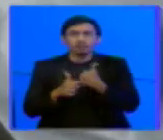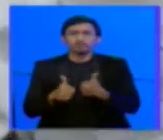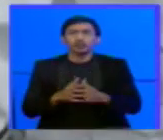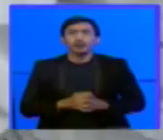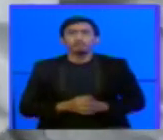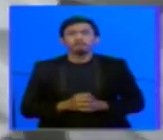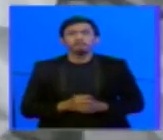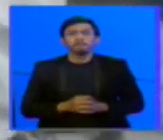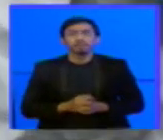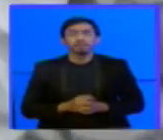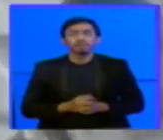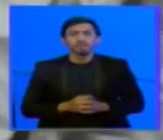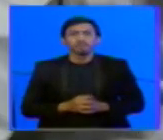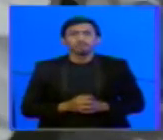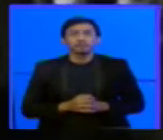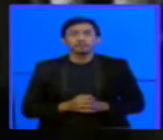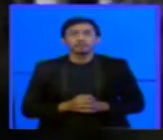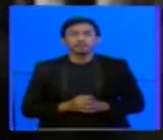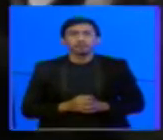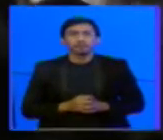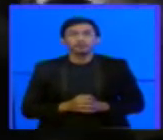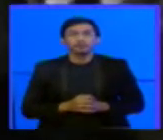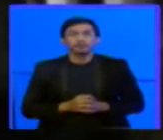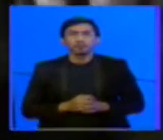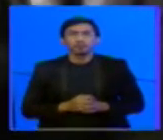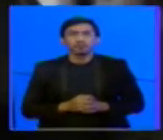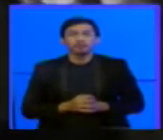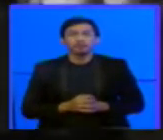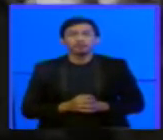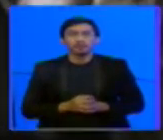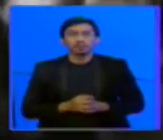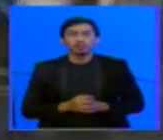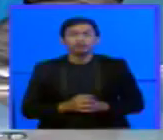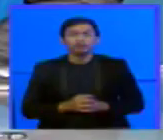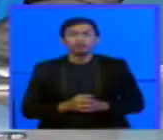kemanusiaan. Dari Madiun, Jawa Timur, Arif Wahyu Effendi melaporkan.